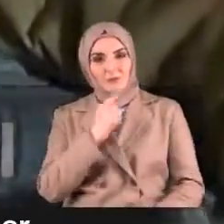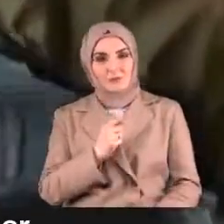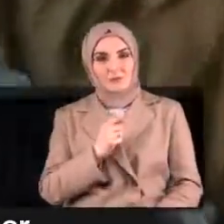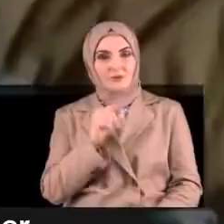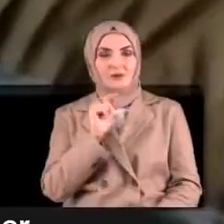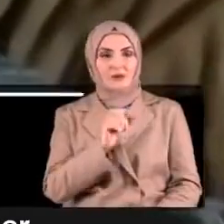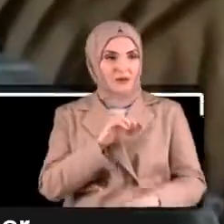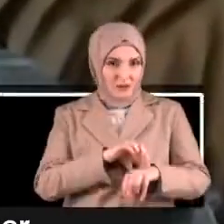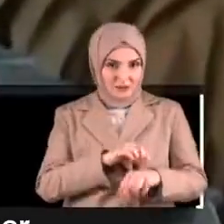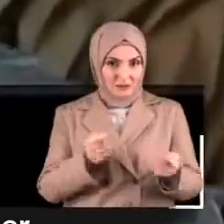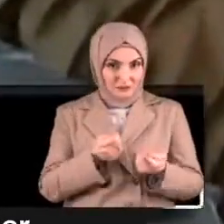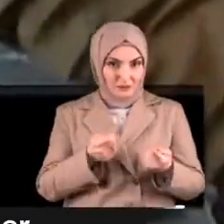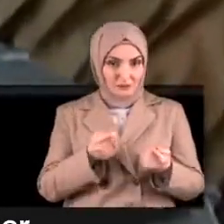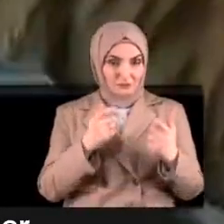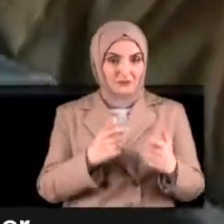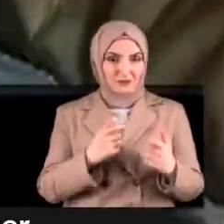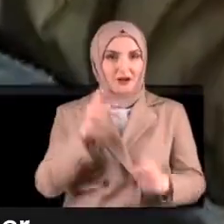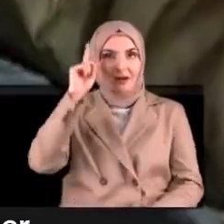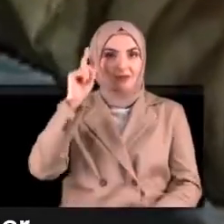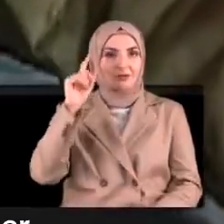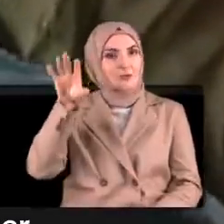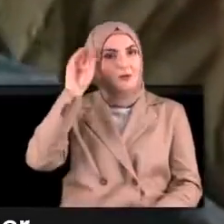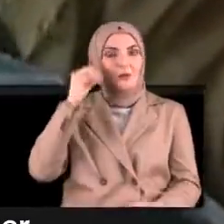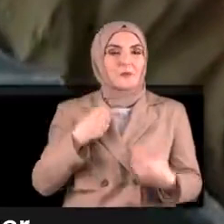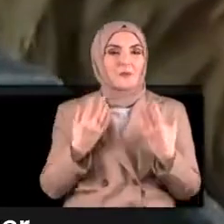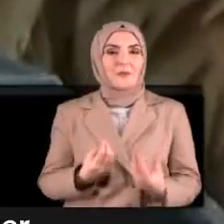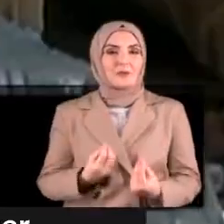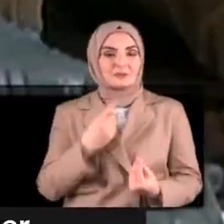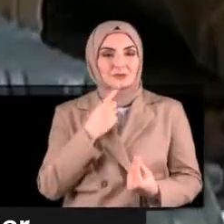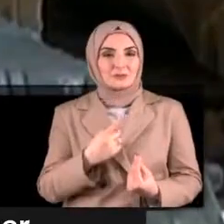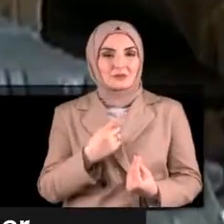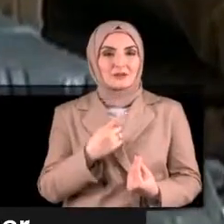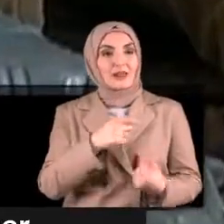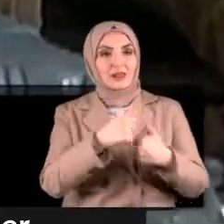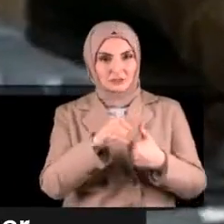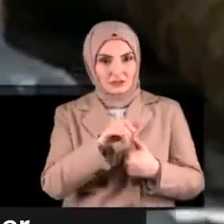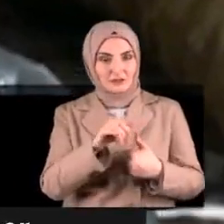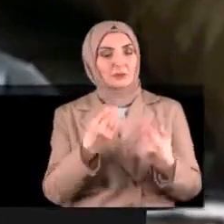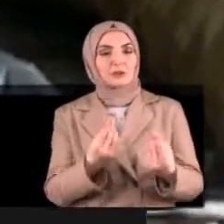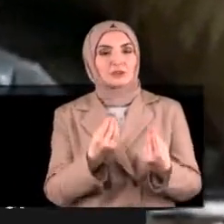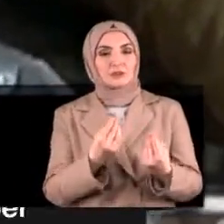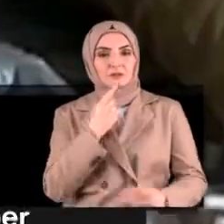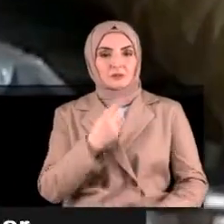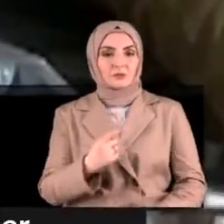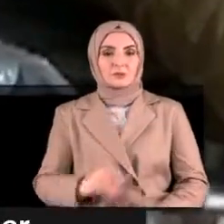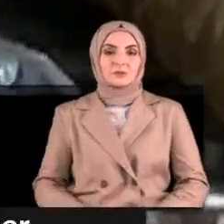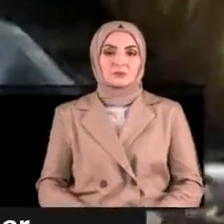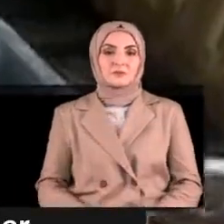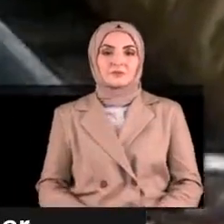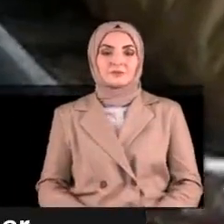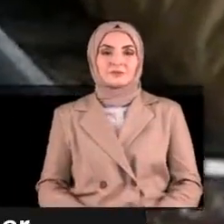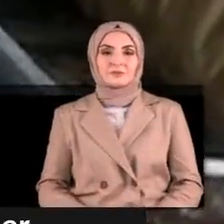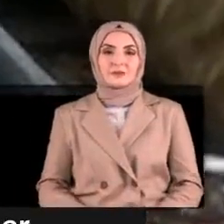çalışıyorsun? Evet. Abi işte Allah söyle diyor bak bunları. Yenge iyi değil mi yanında? İyi. Yatak odamız büyüktü. Oturma odasında yatıyorduk. Tamam abi.